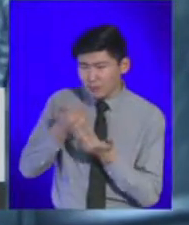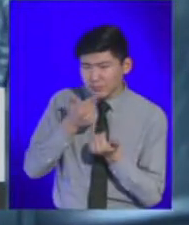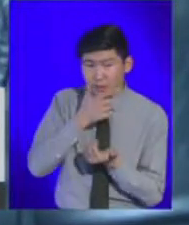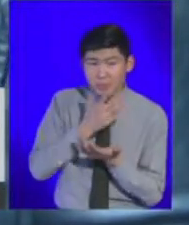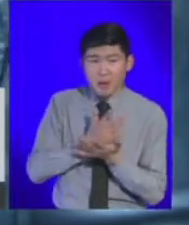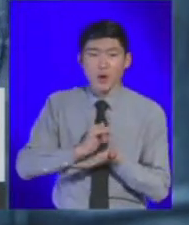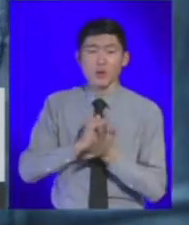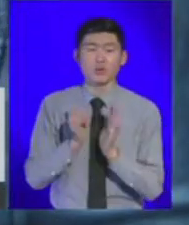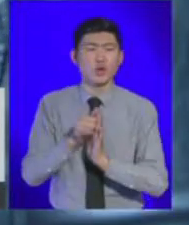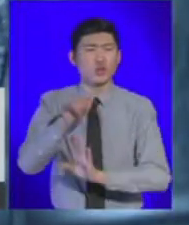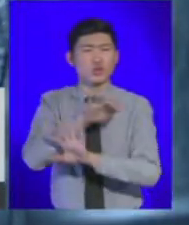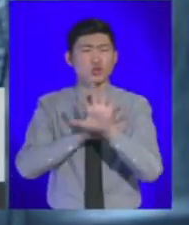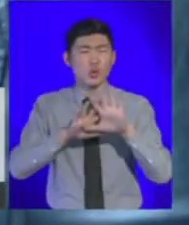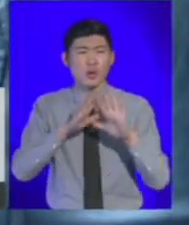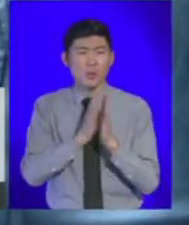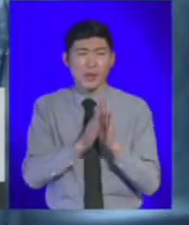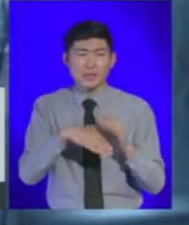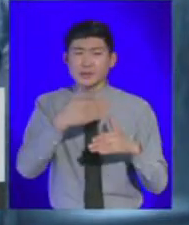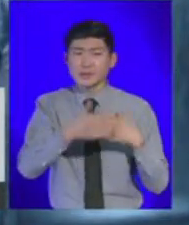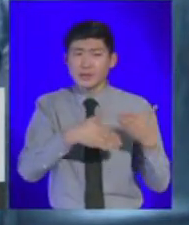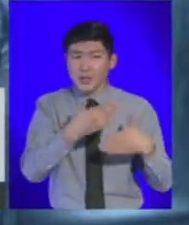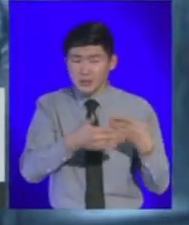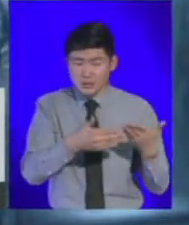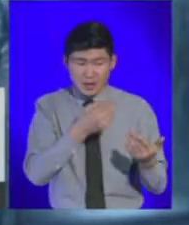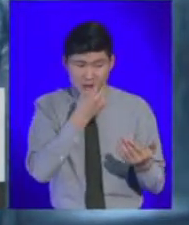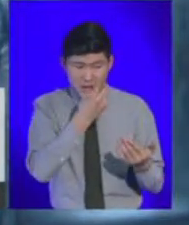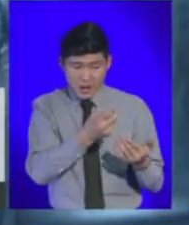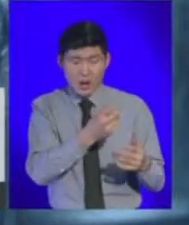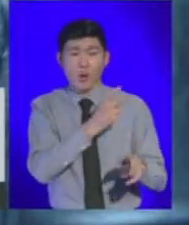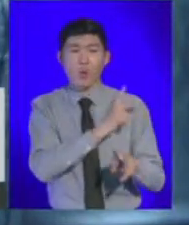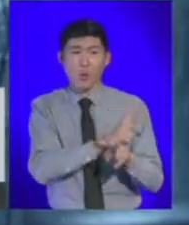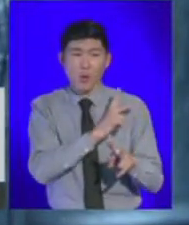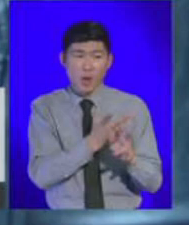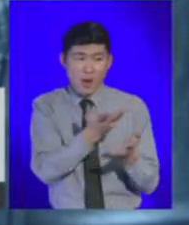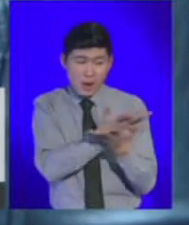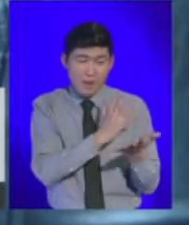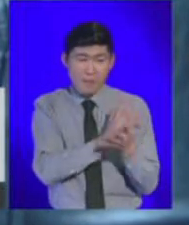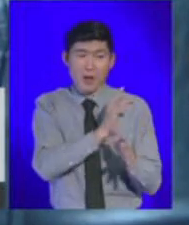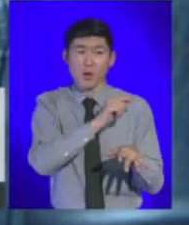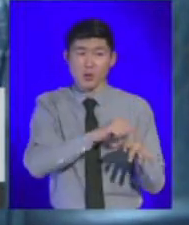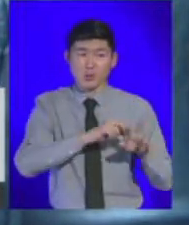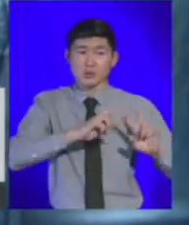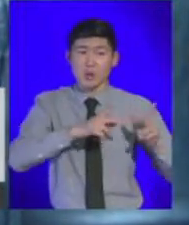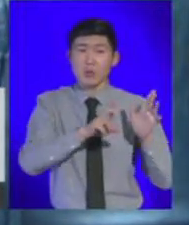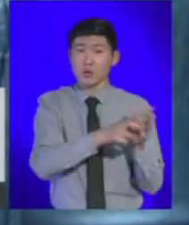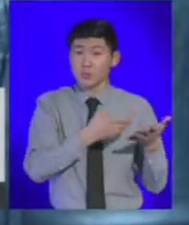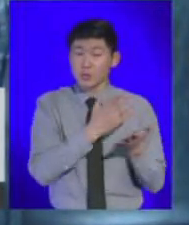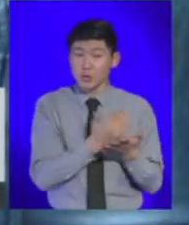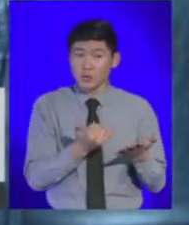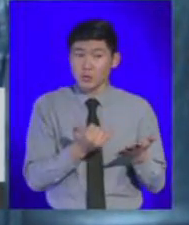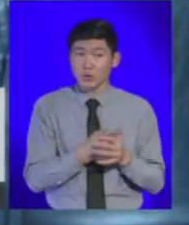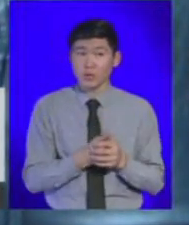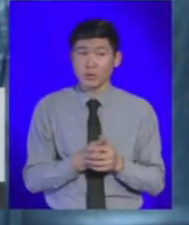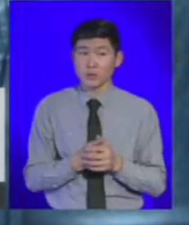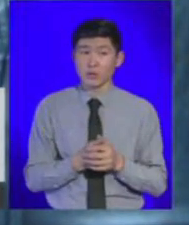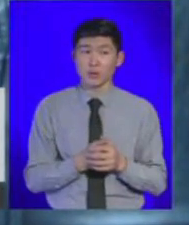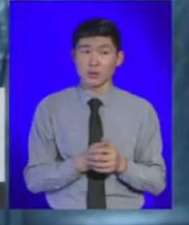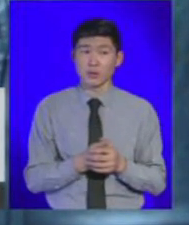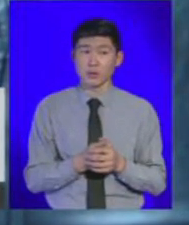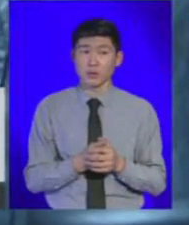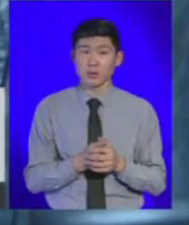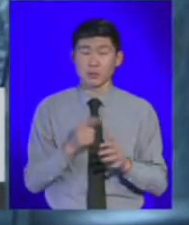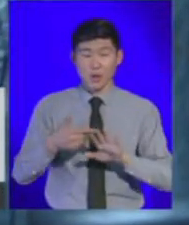нөхцөл байдлыг та жишээ хараад хуулийг хилцэх үедээ засуулах боломж байгаа. Би тэр үед боловсролын боловсрол шинжилгээний сайд байгаагүй шүү